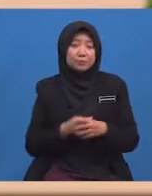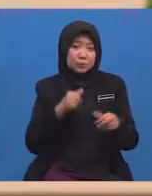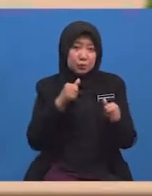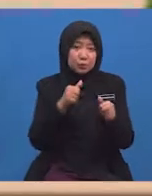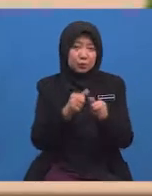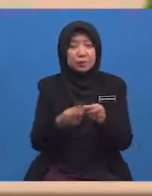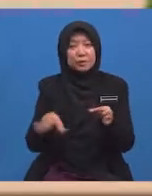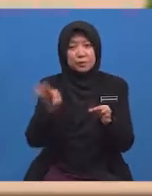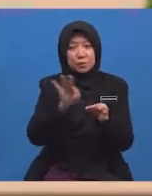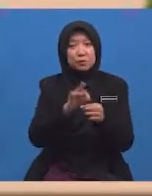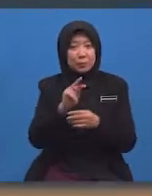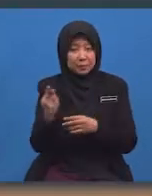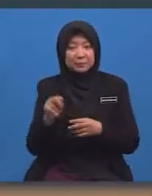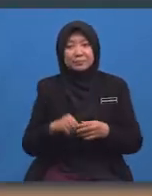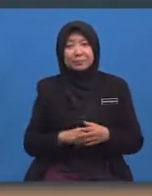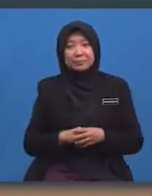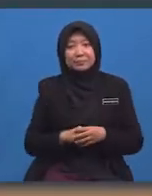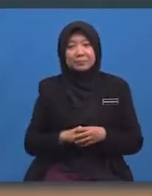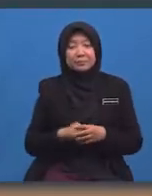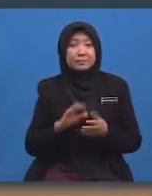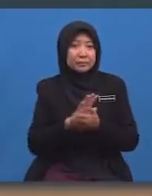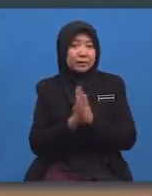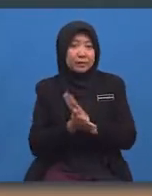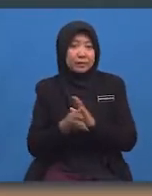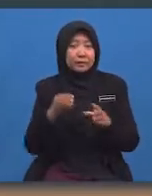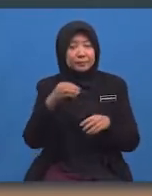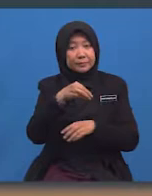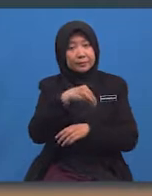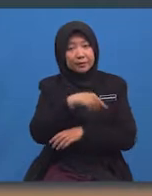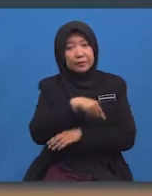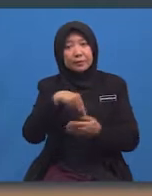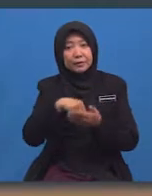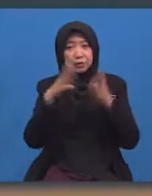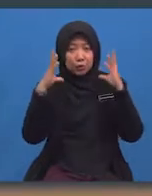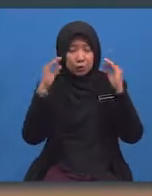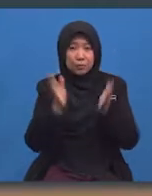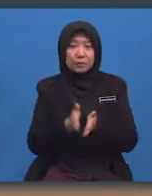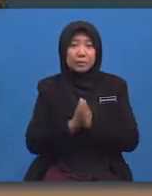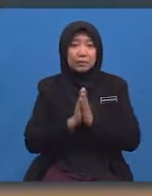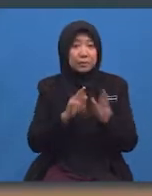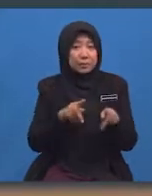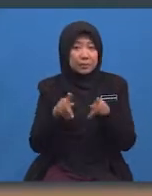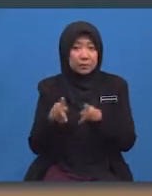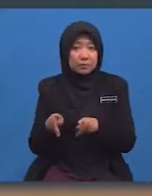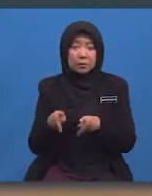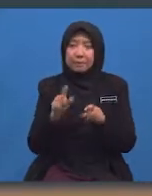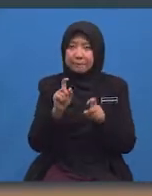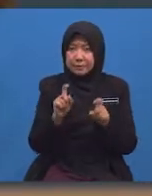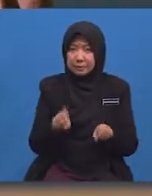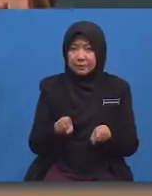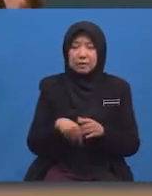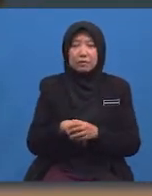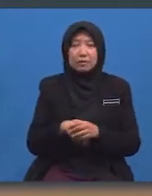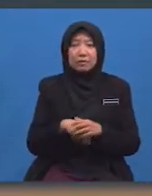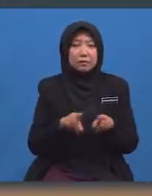kesesuaian tertentu. Maka dalam hal ini, cikgu minta anak-anak pelajar perlulah